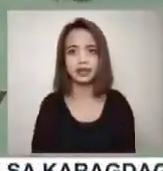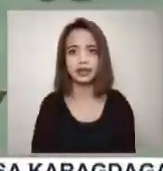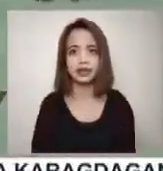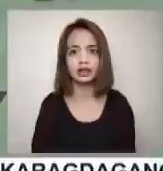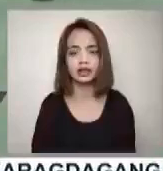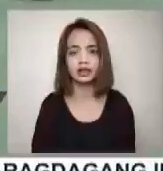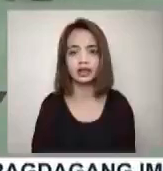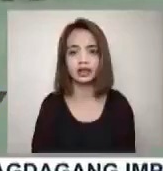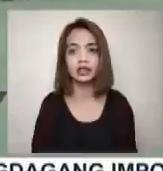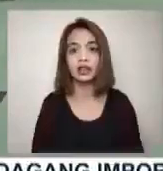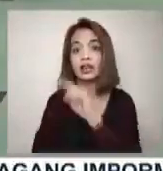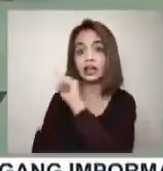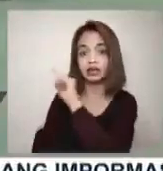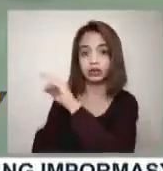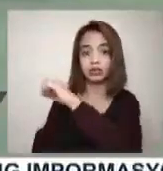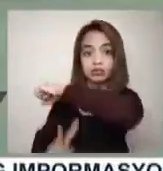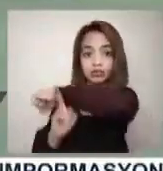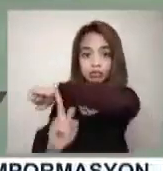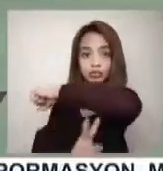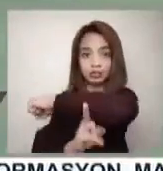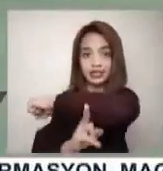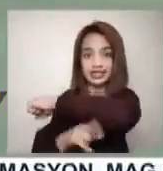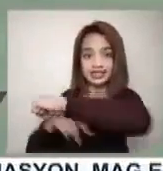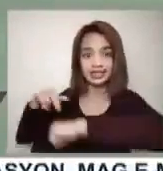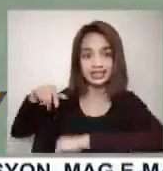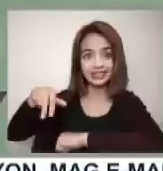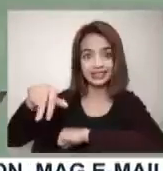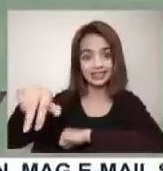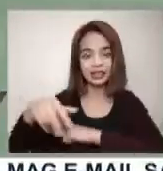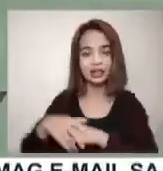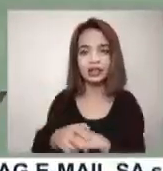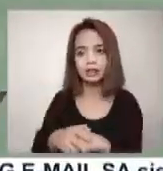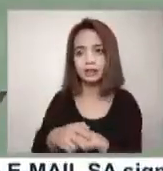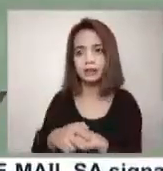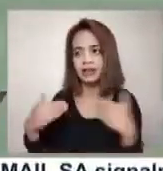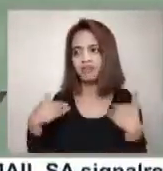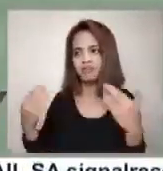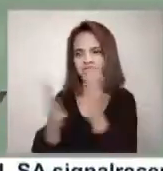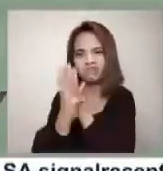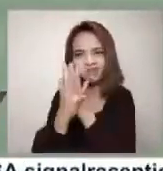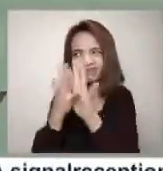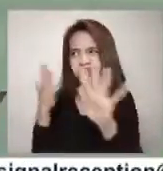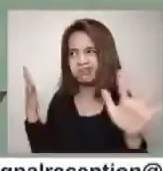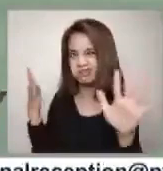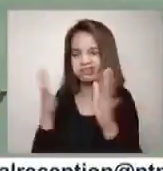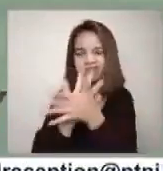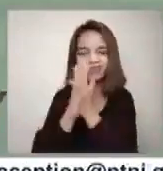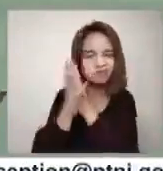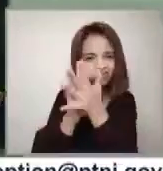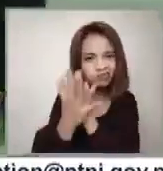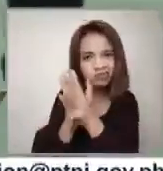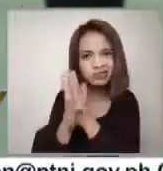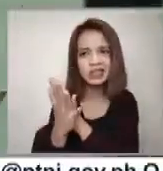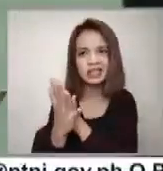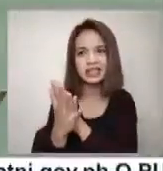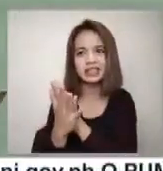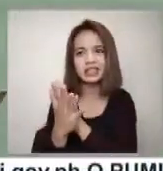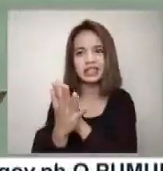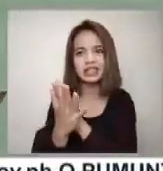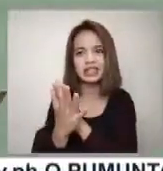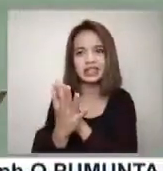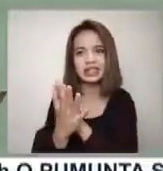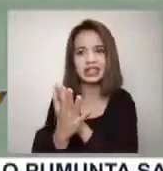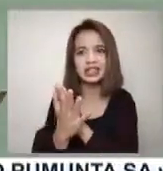itong footbridge. So nagkaroon ng overcrowded, nagkaroon ng clogging. E parang inaano ata nila itong tulay, medyo